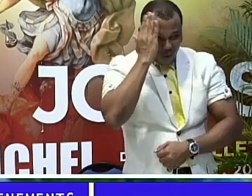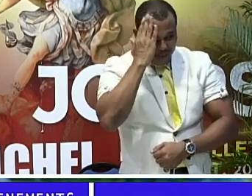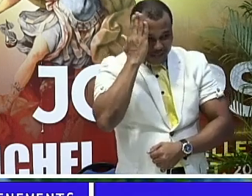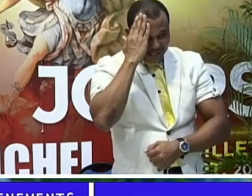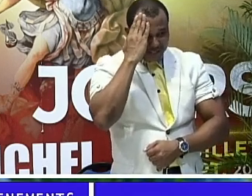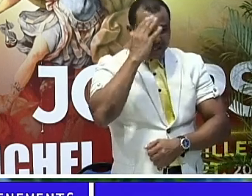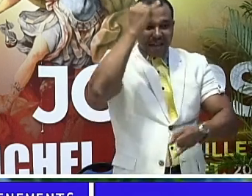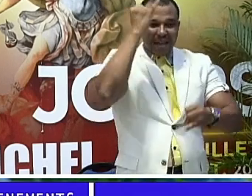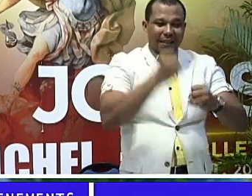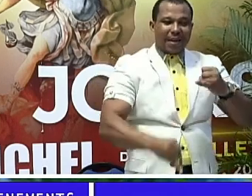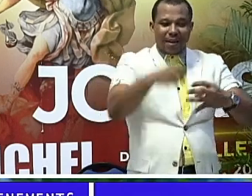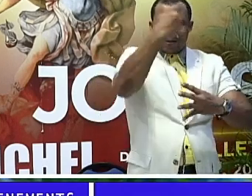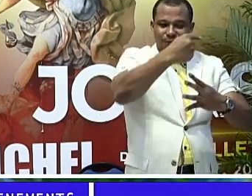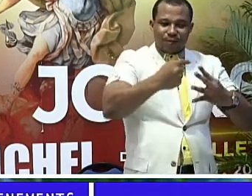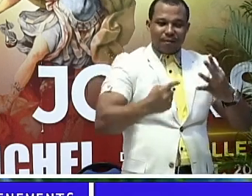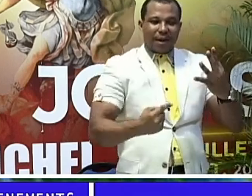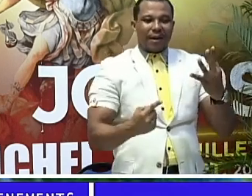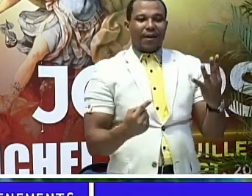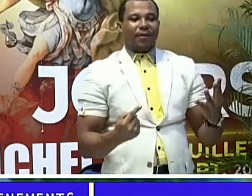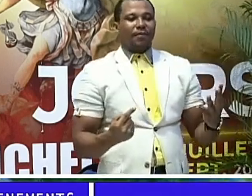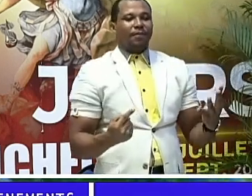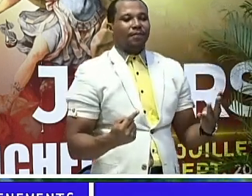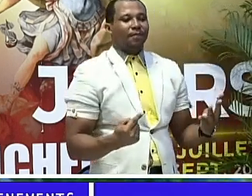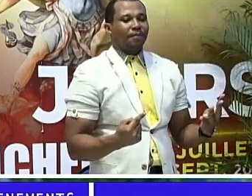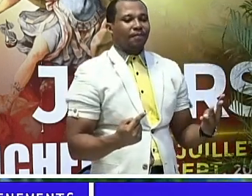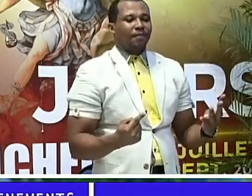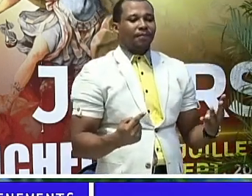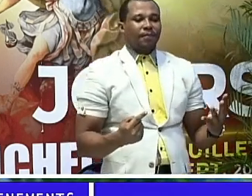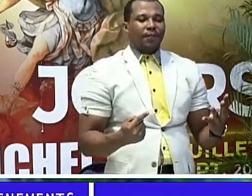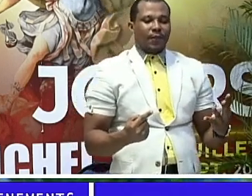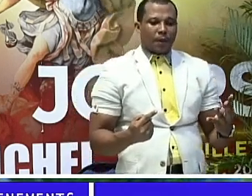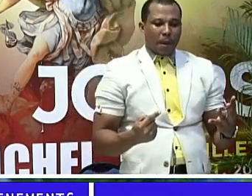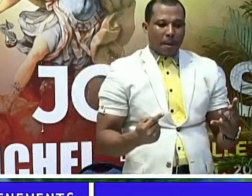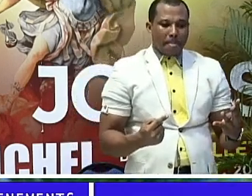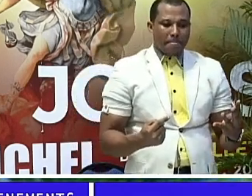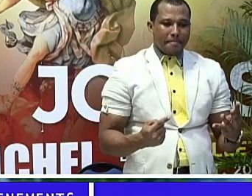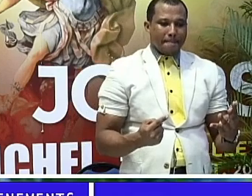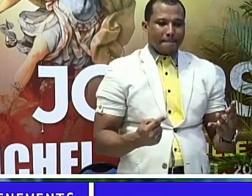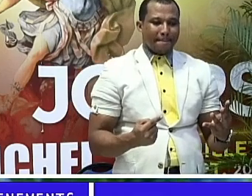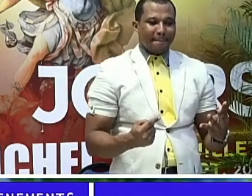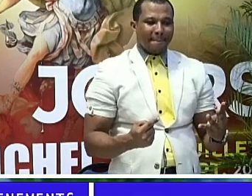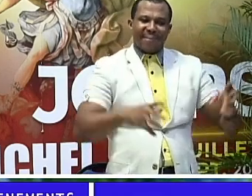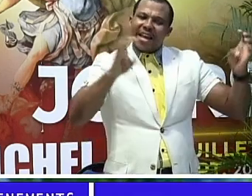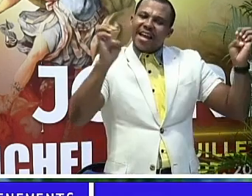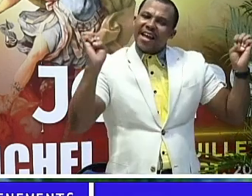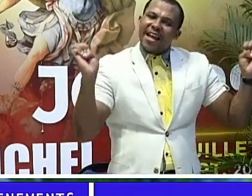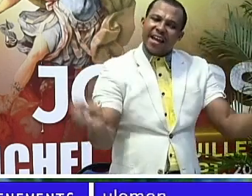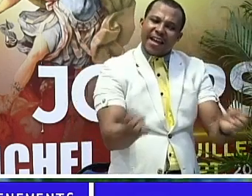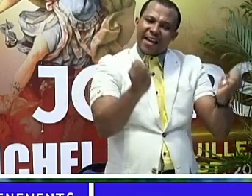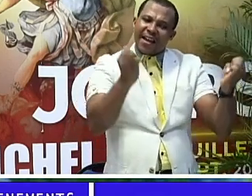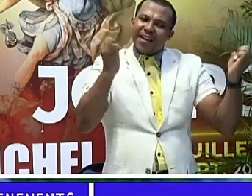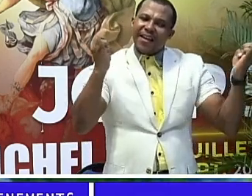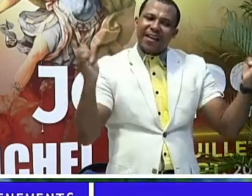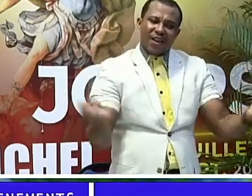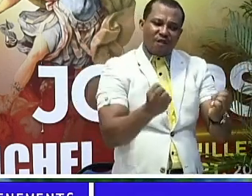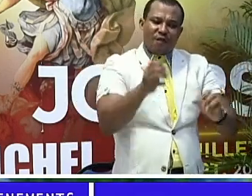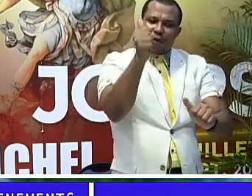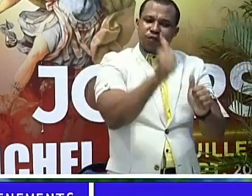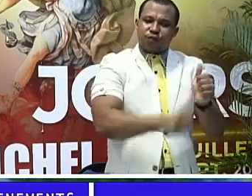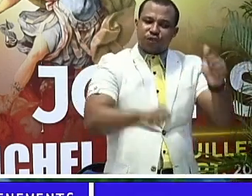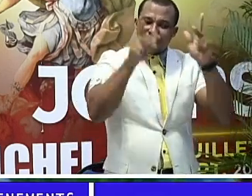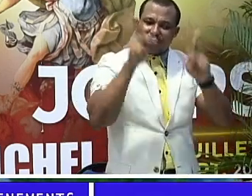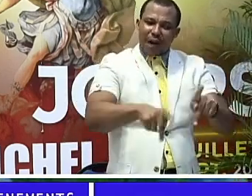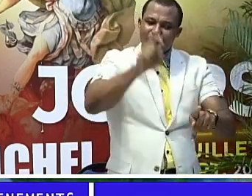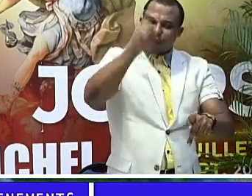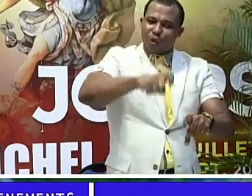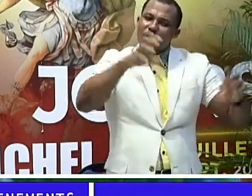dernier bagaille, moi, je voulais dire, nous, avant que je finisse, je dis, hein, c'est effort que chaque monde a dû faire pour nous